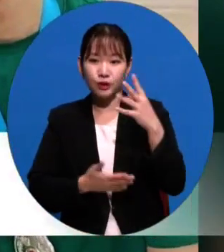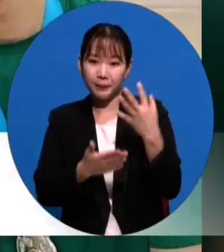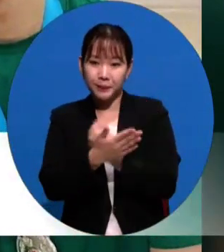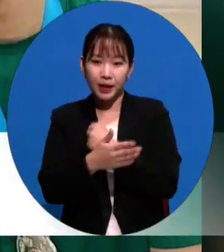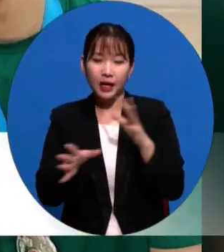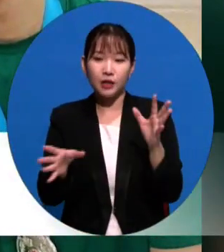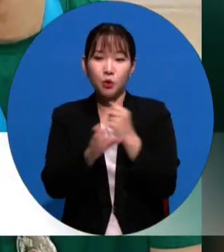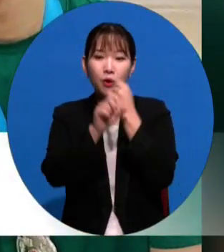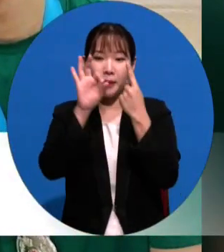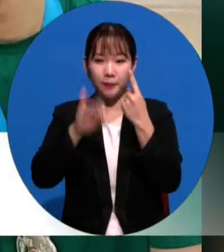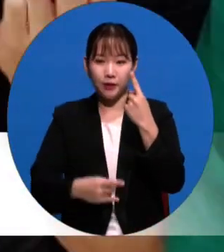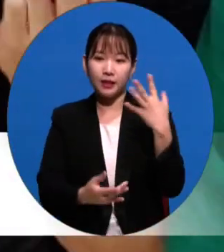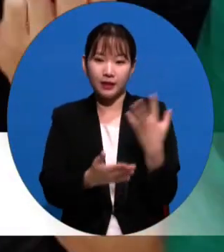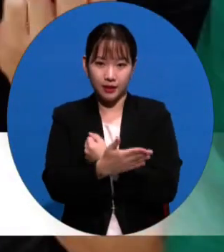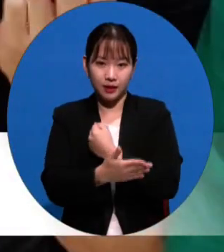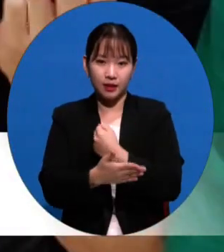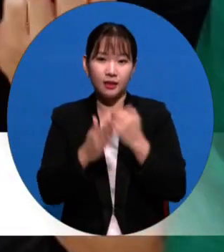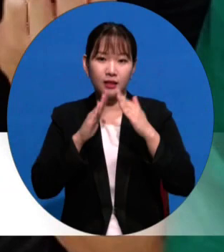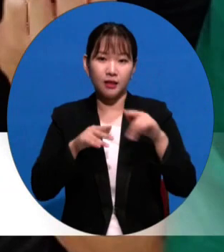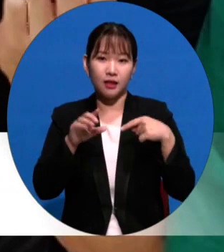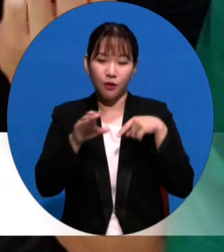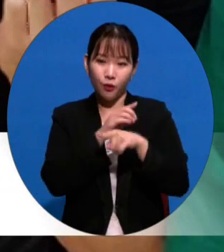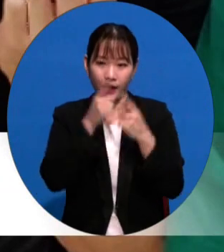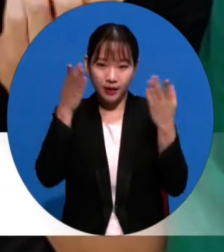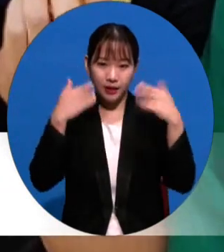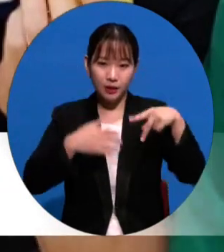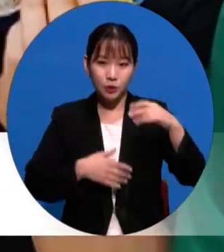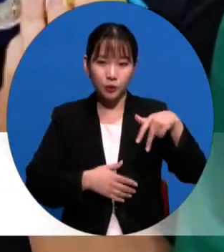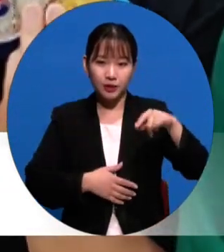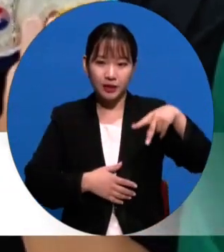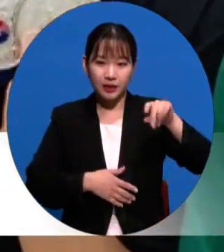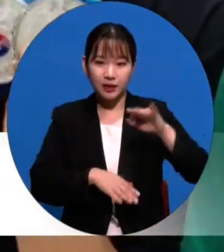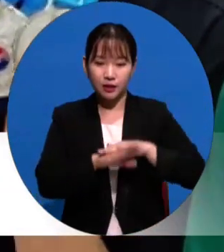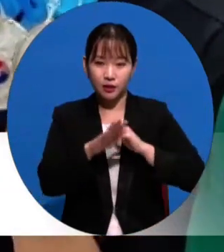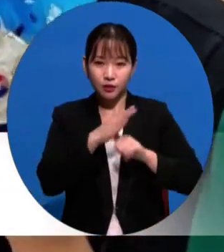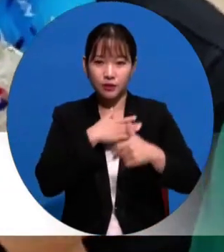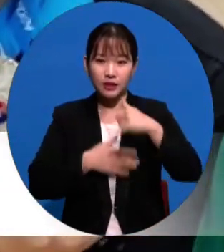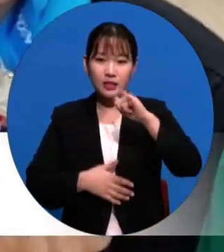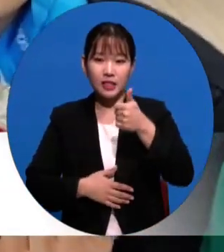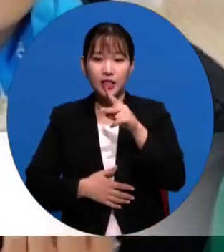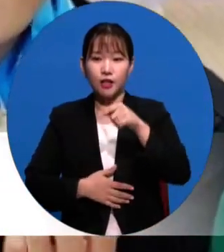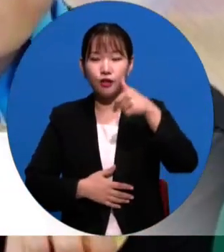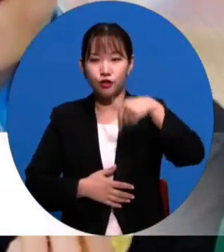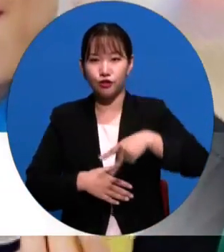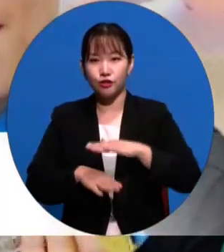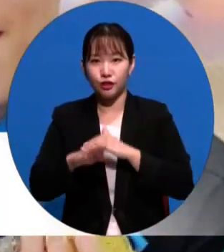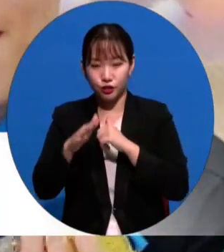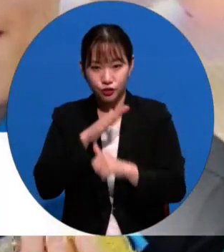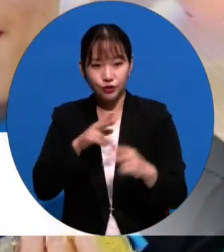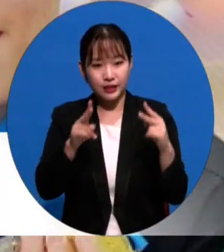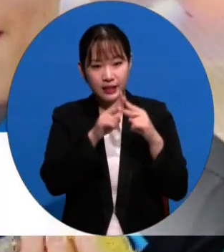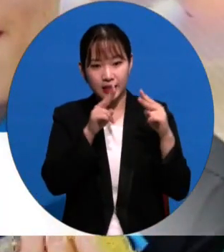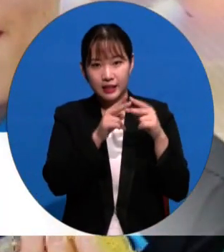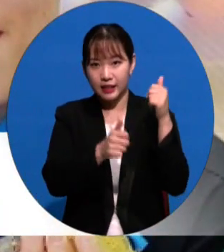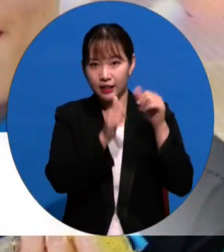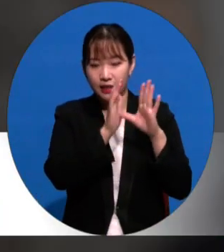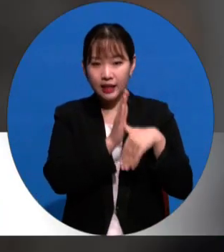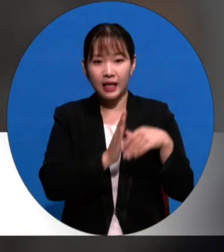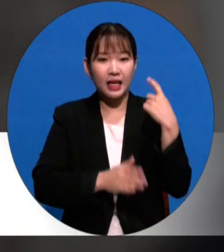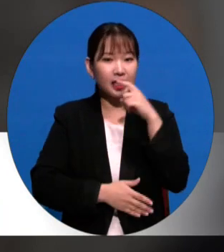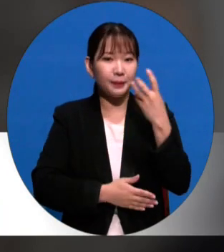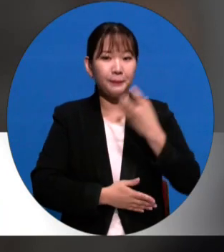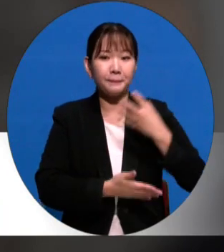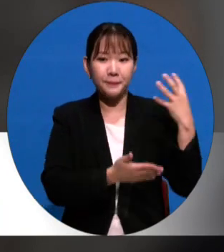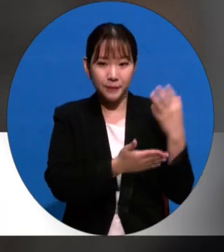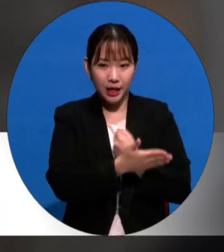우승을 차지했습니다. 전남과학대 송세정 선수와 진현규 선수는 남대부 2인조 경기에서 금메달을